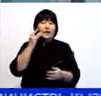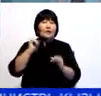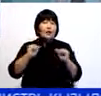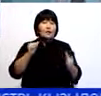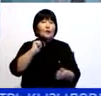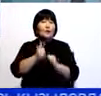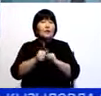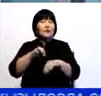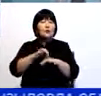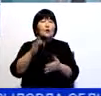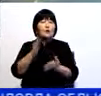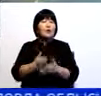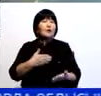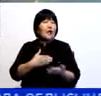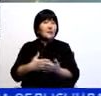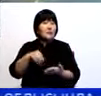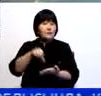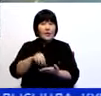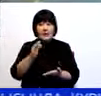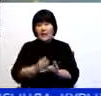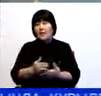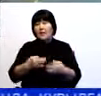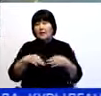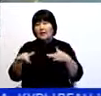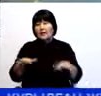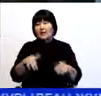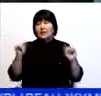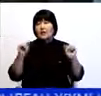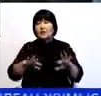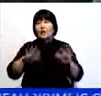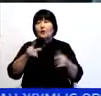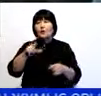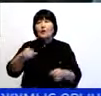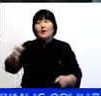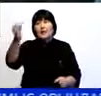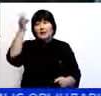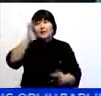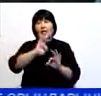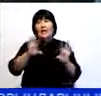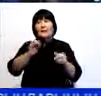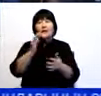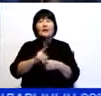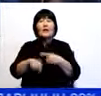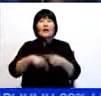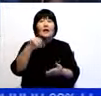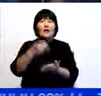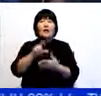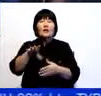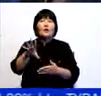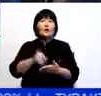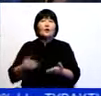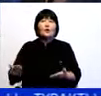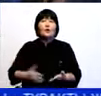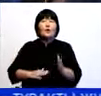спорттық сайыстар ұйымдастыруда белсенділік танытқан. Салтанатты шараға жиналған төтеншеліктер естелік әңгімелер айтып, арда азаматтың өнегелі